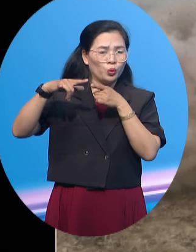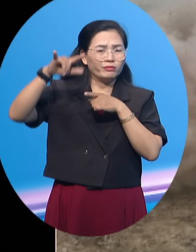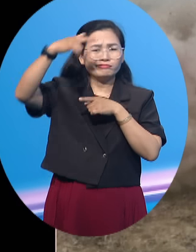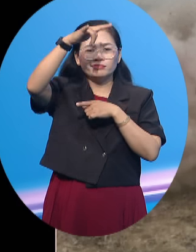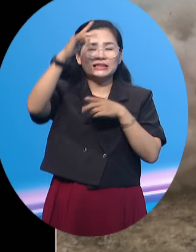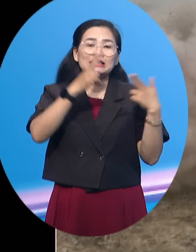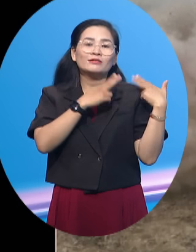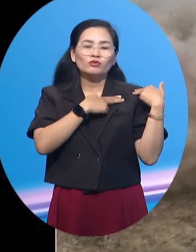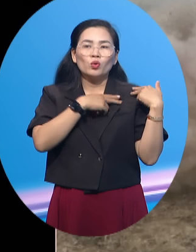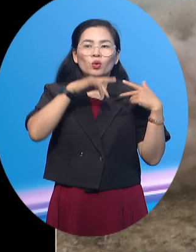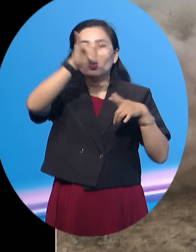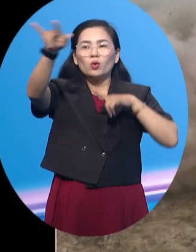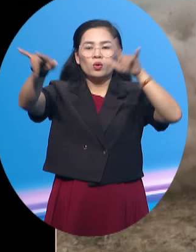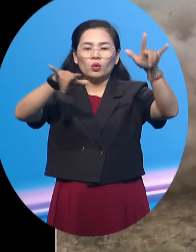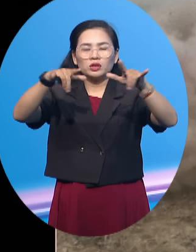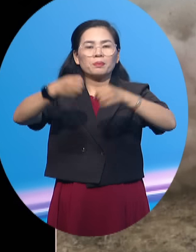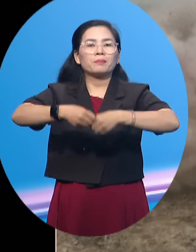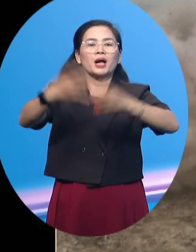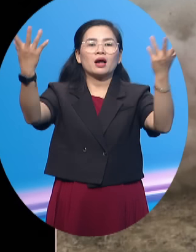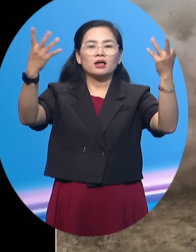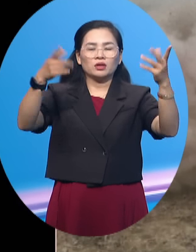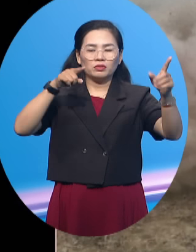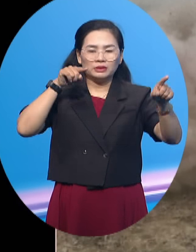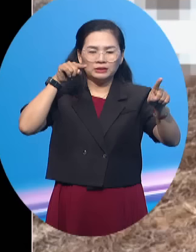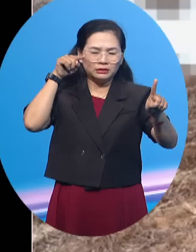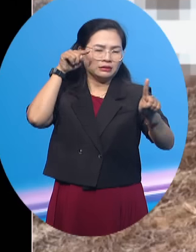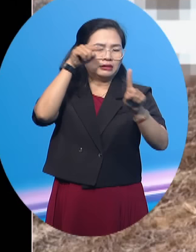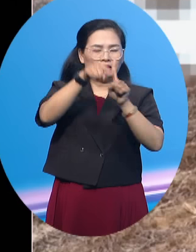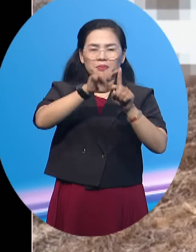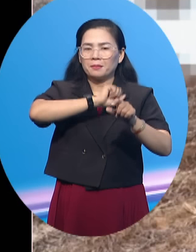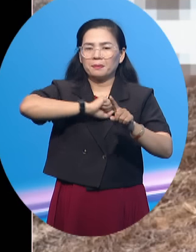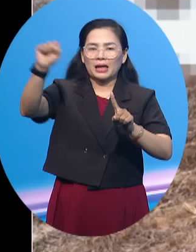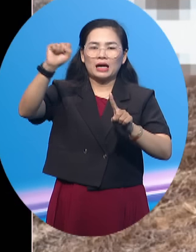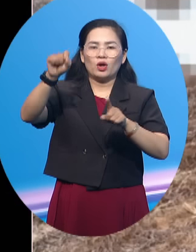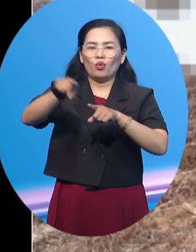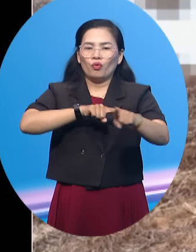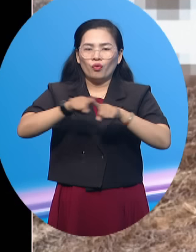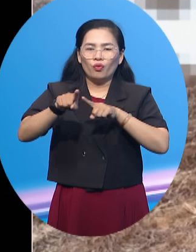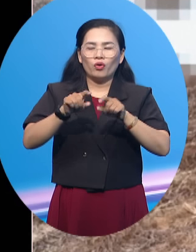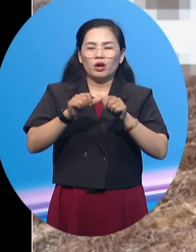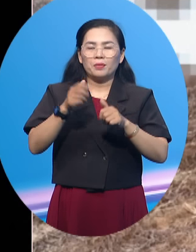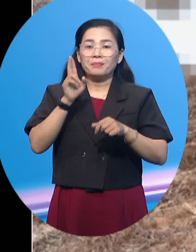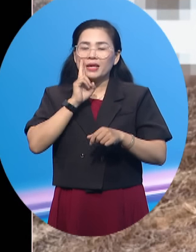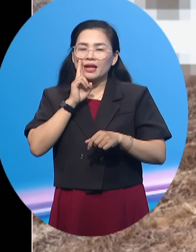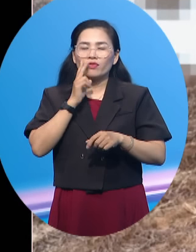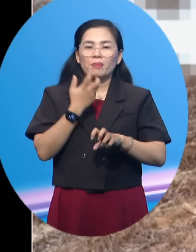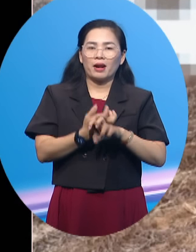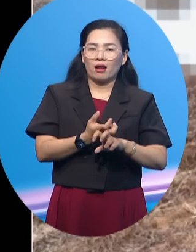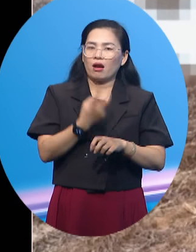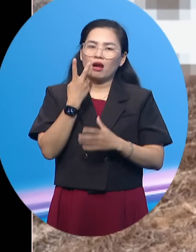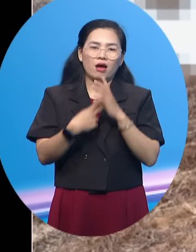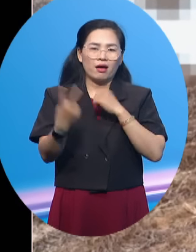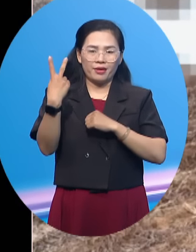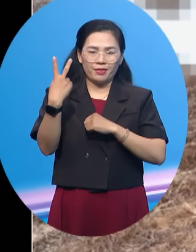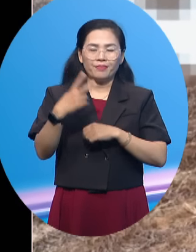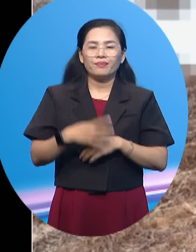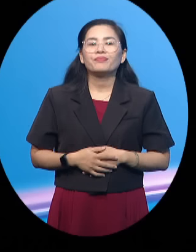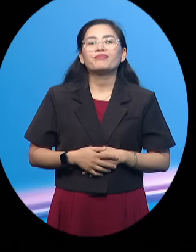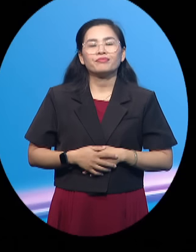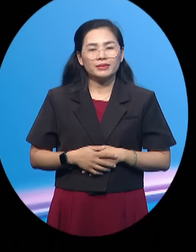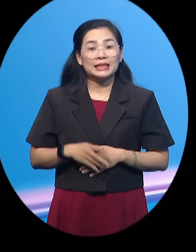nhiệm vụ ở nhiều phạm vi khác nhau và sẽ tấn công chính xác mọi mục tiêu trên mặt đất và trên biển. Theo Yonhap, ông